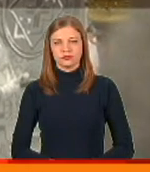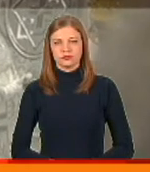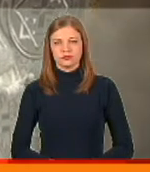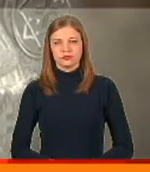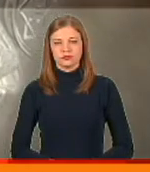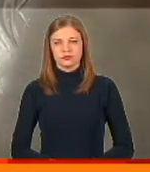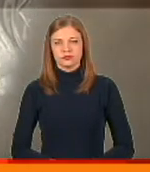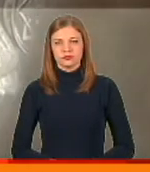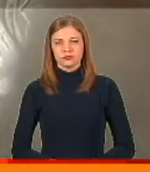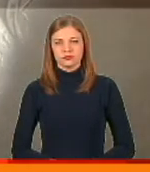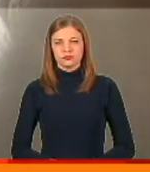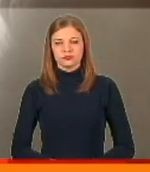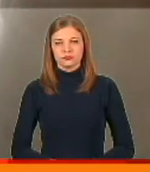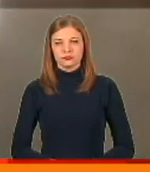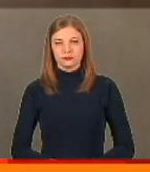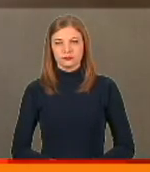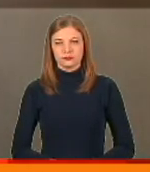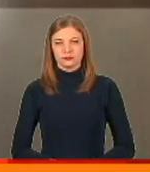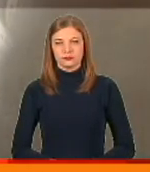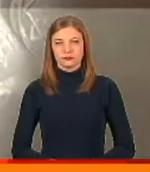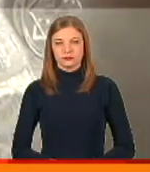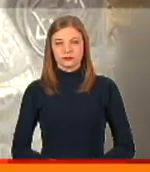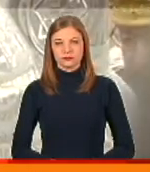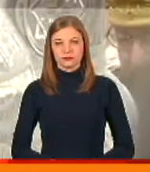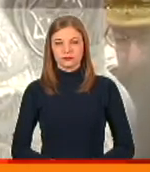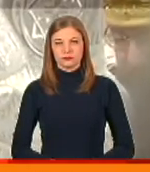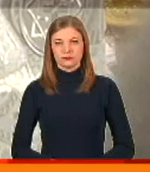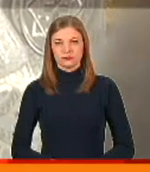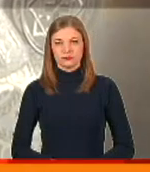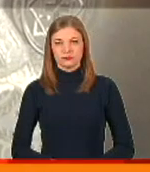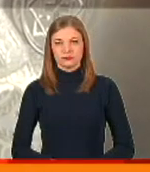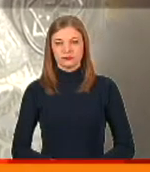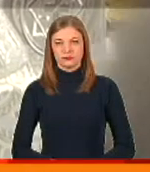і спасіння душ наших Господу